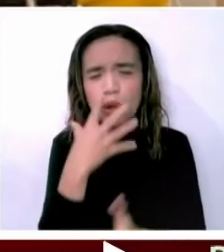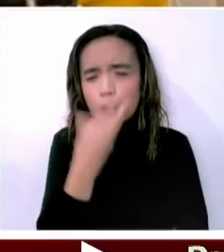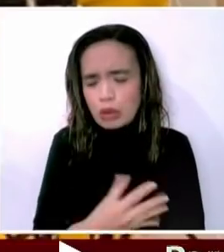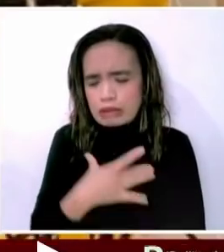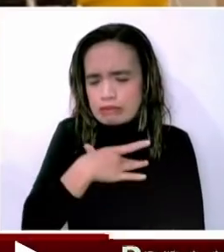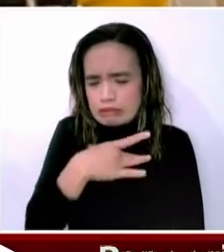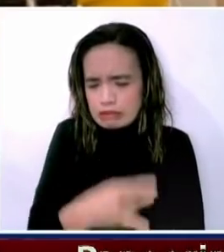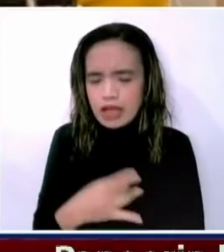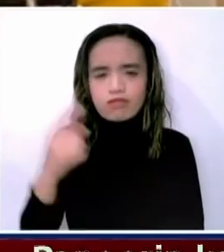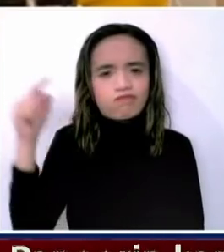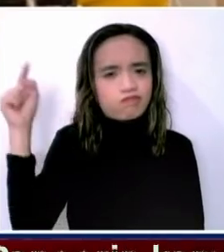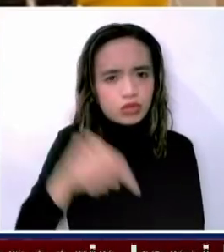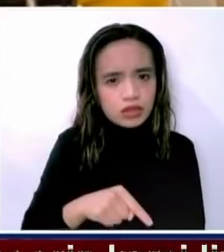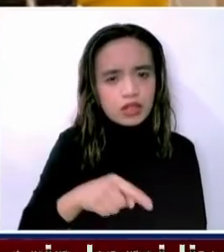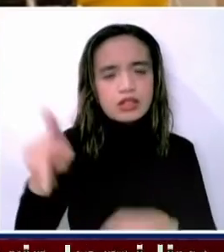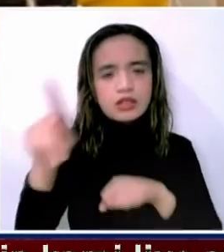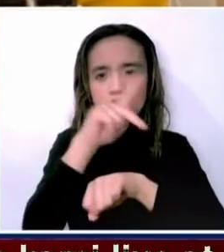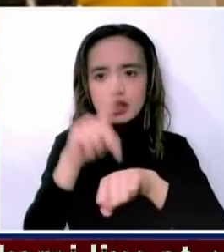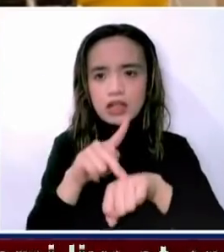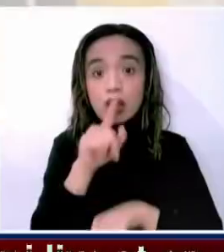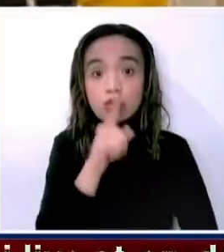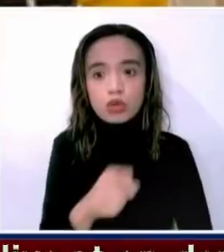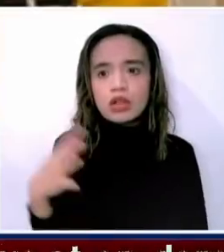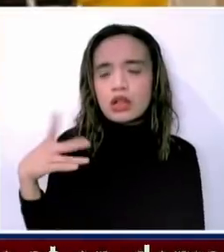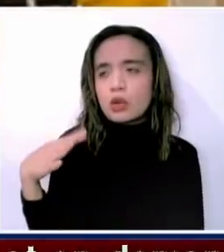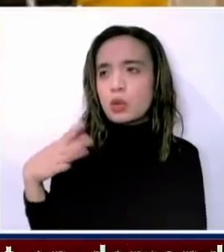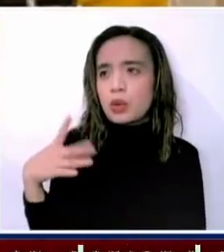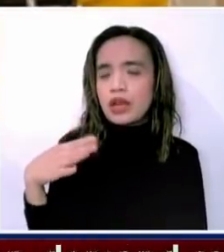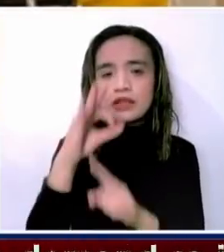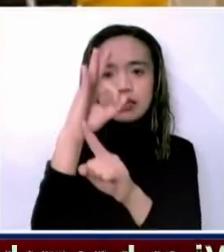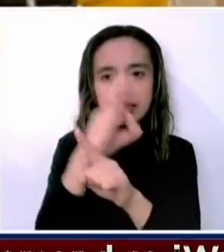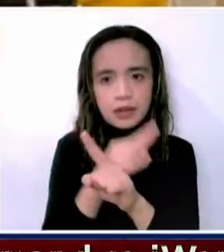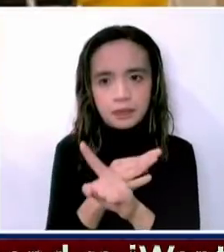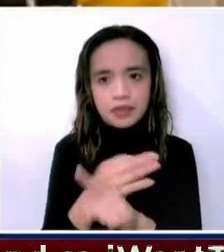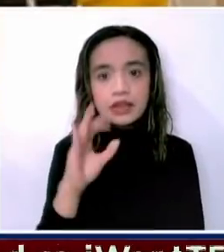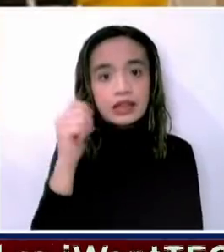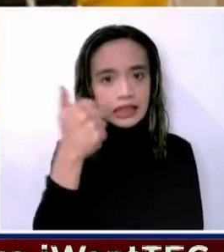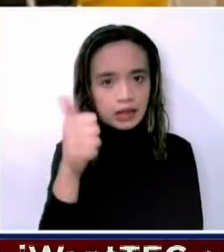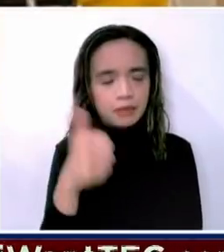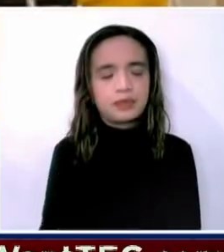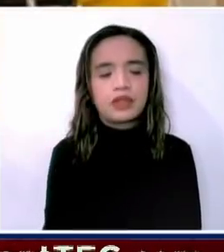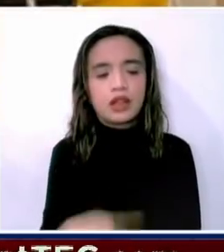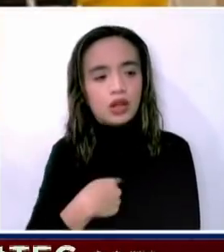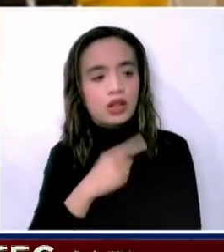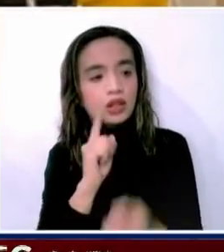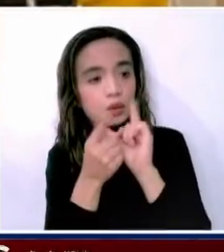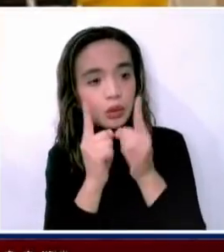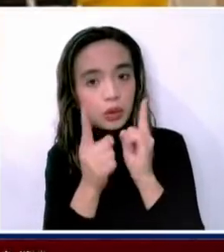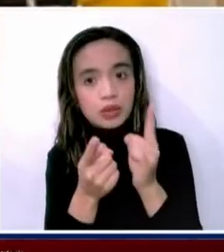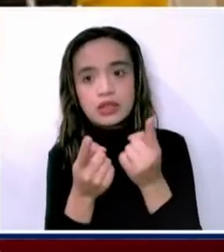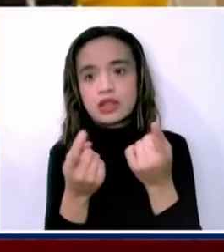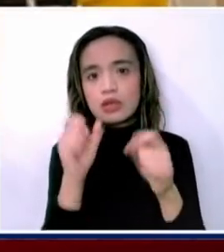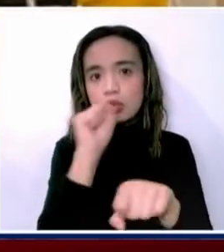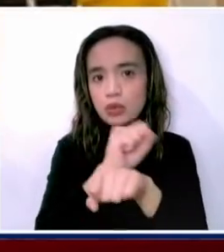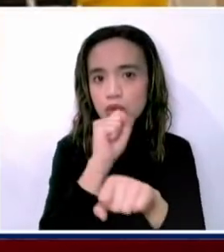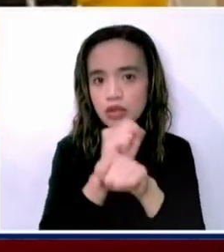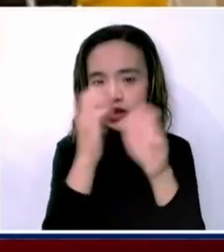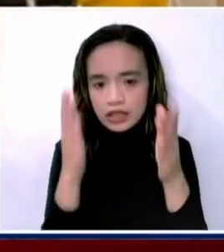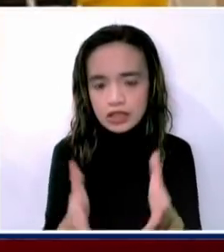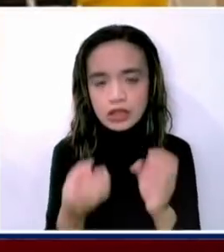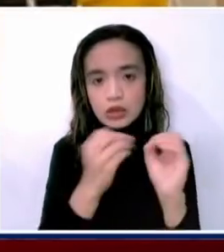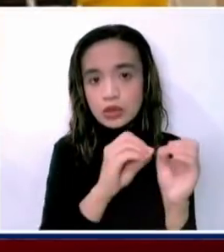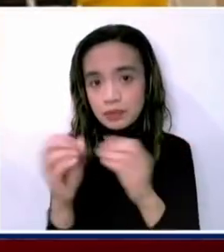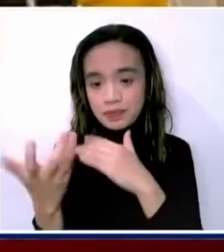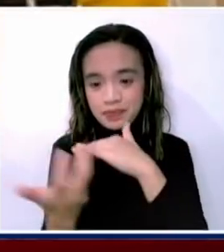Pilipinas at hinintay lang talaga nila ang Feb 10. Pagkausap ko yung ating mga tour operators, yung mga tourism stakeholders,